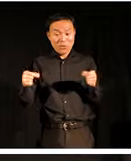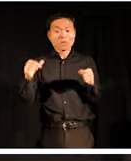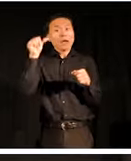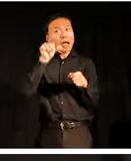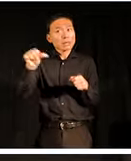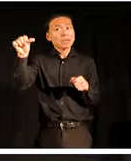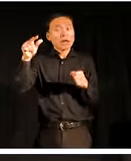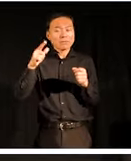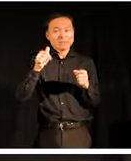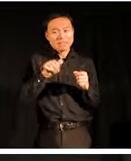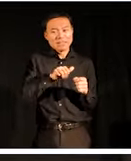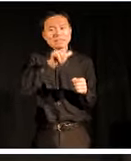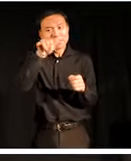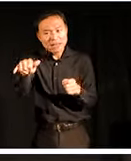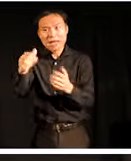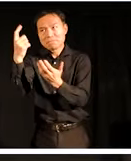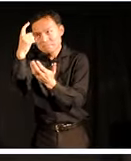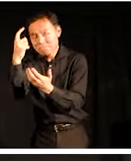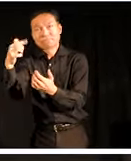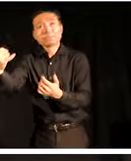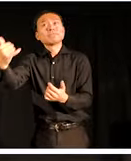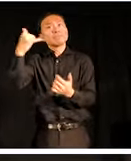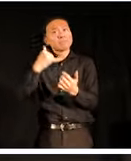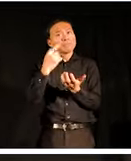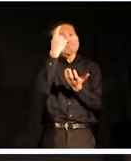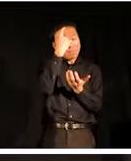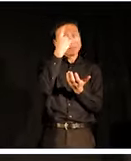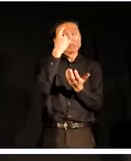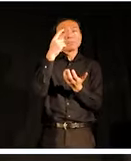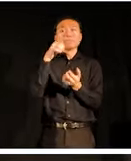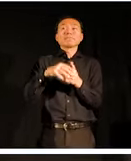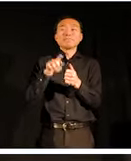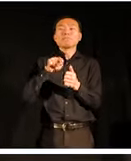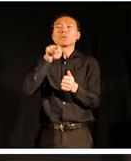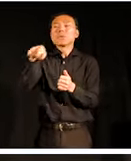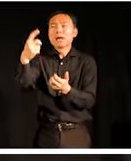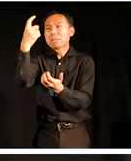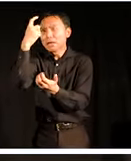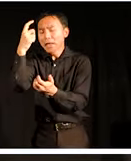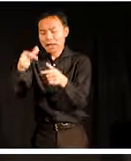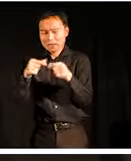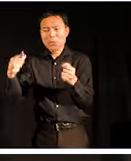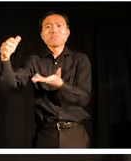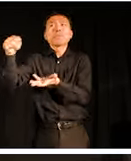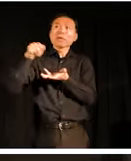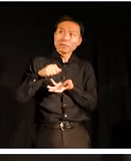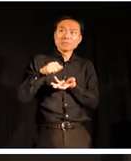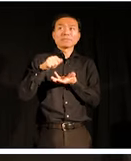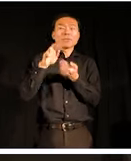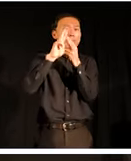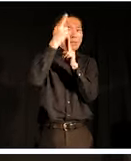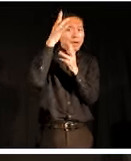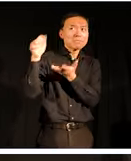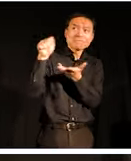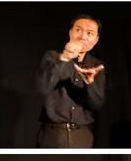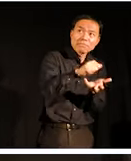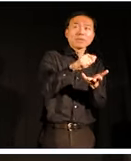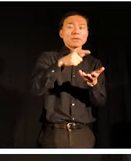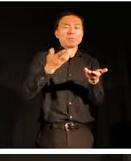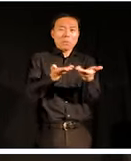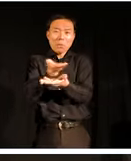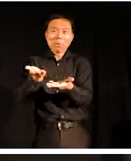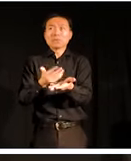トレーニングに行って逆にそこであの学んだことを日本に持って帰る沖縄日本持って帰るっていうそういう人材交流ができればなっていう